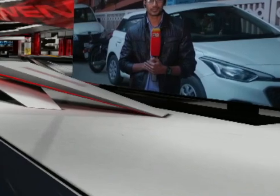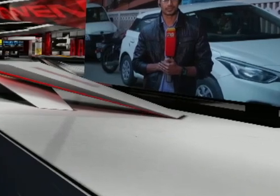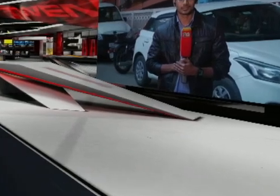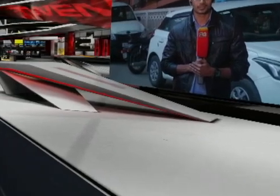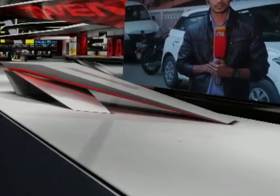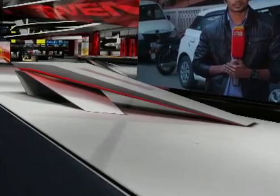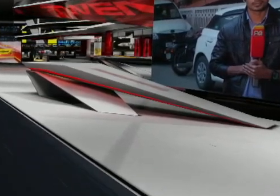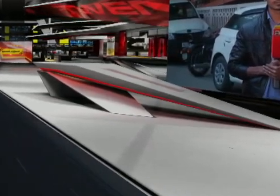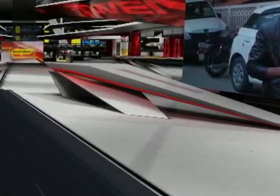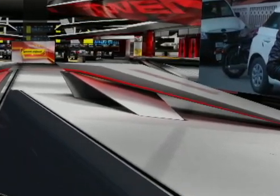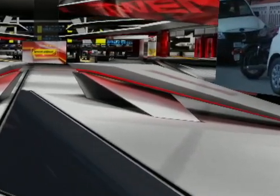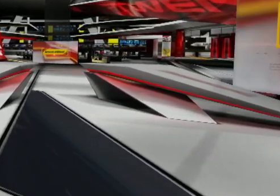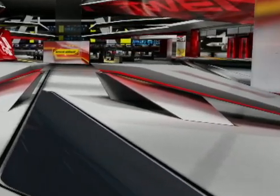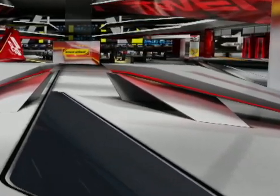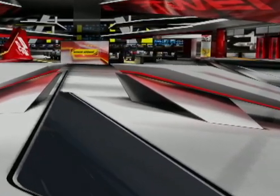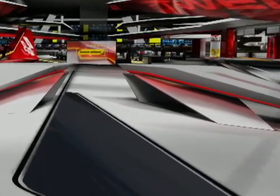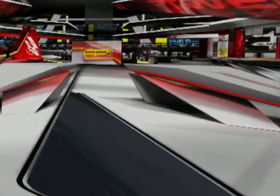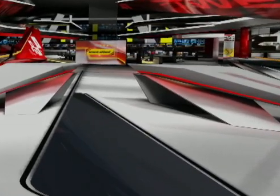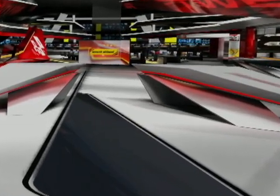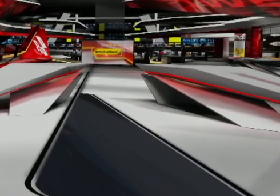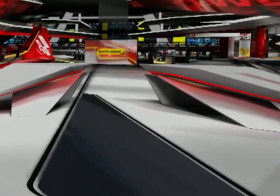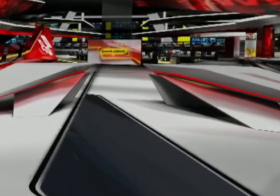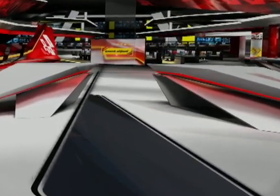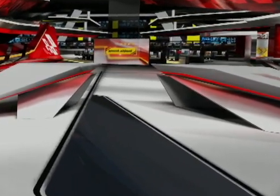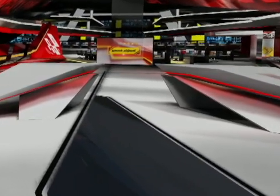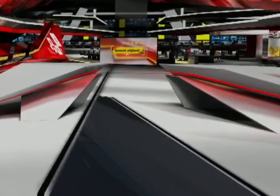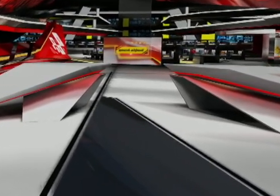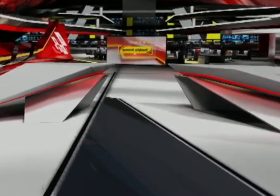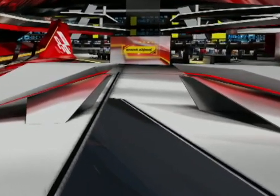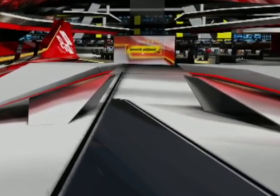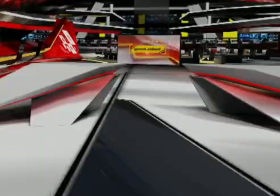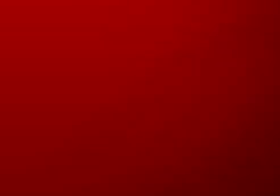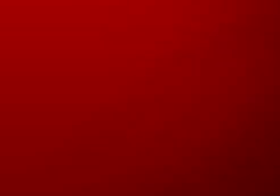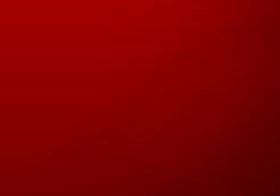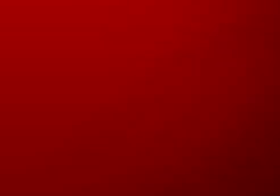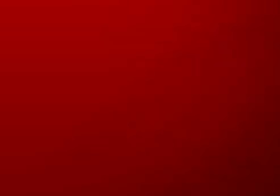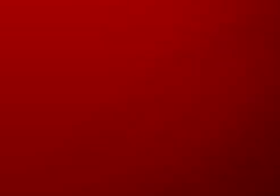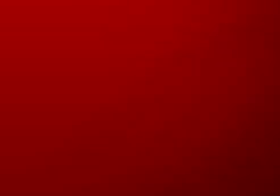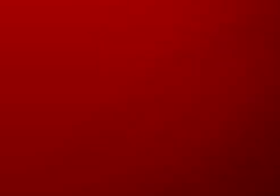ഈ വാർത്താ ബുള്ളറ്റിൻ ഇവിടെ പൂർണ്ണമാവുകയാണ്. ഇനി 100 ന്യൂസുമായി ഗോകുൽ രവി ചേരും. നമസ്കാരം.